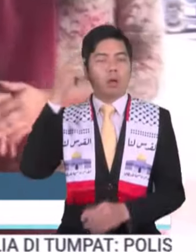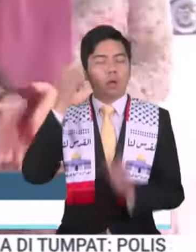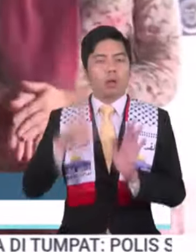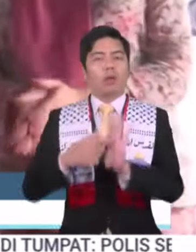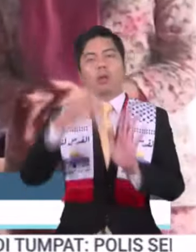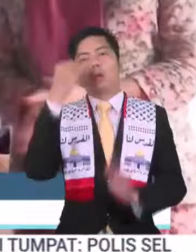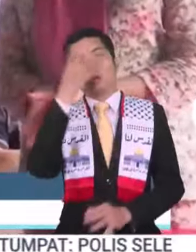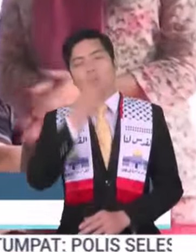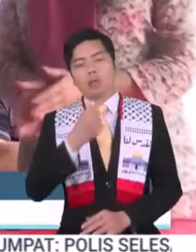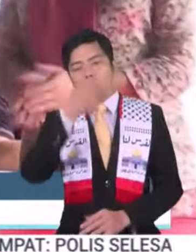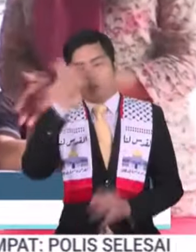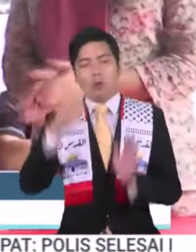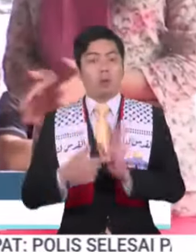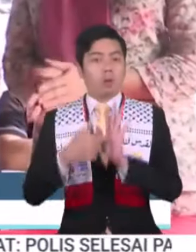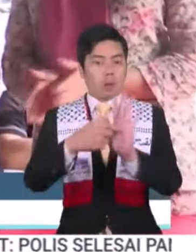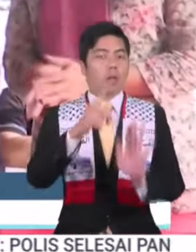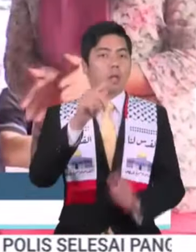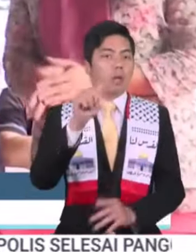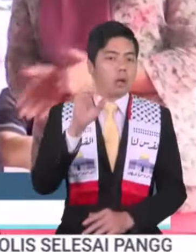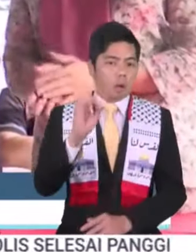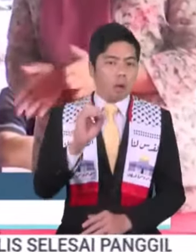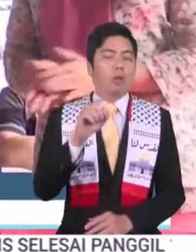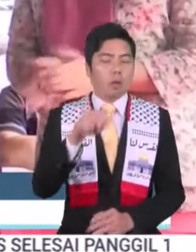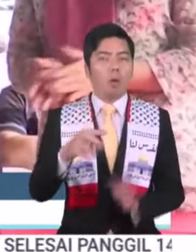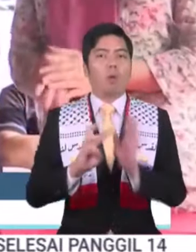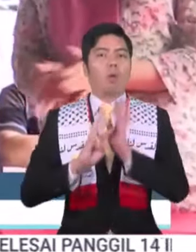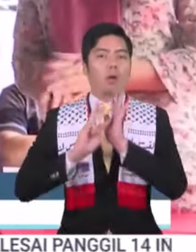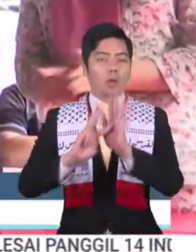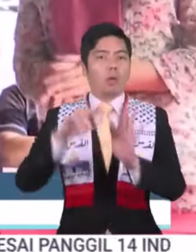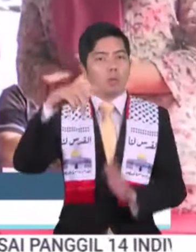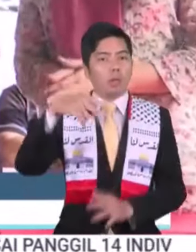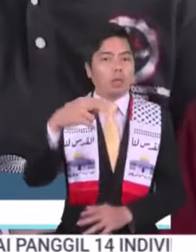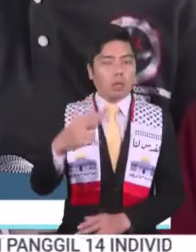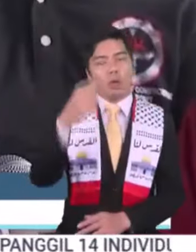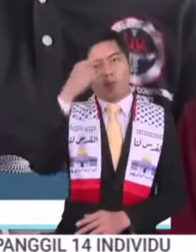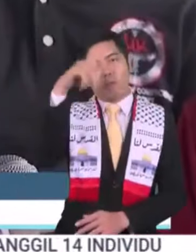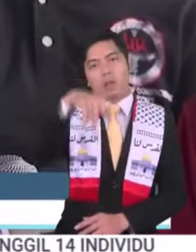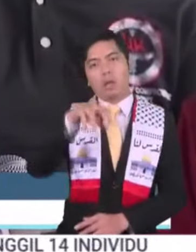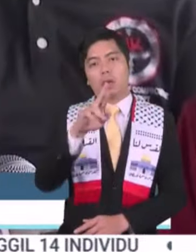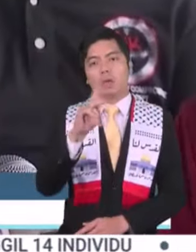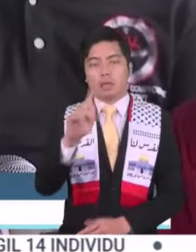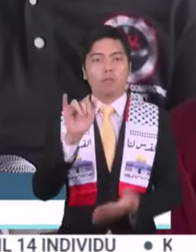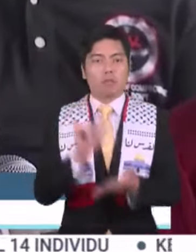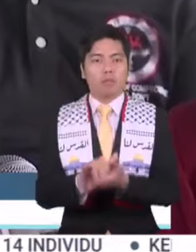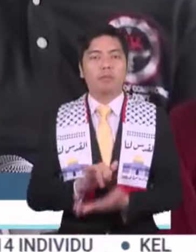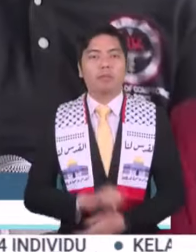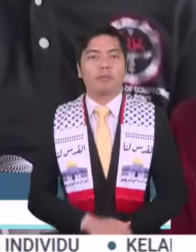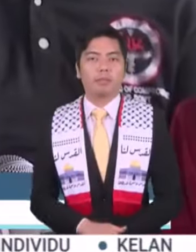apabila mengetengahkan Pang Sok Tau sebagai calon mewakili PH bagi PRK berkenaan.